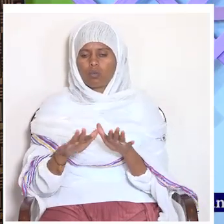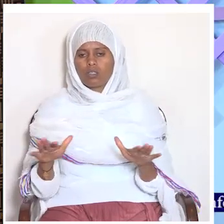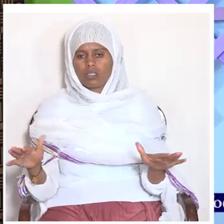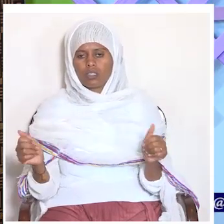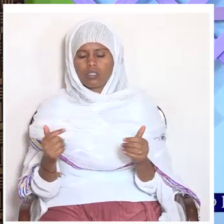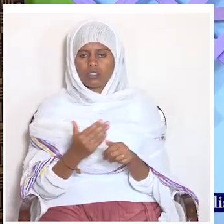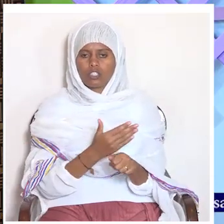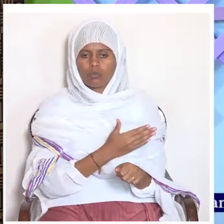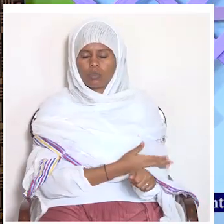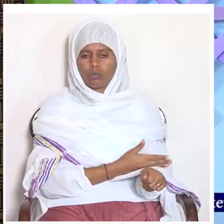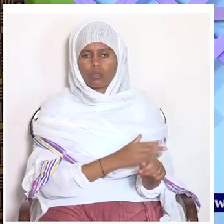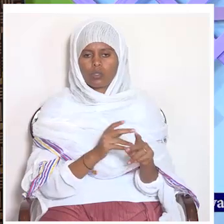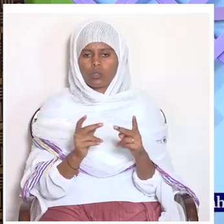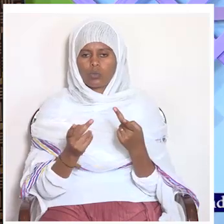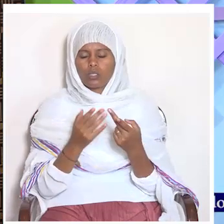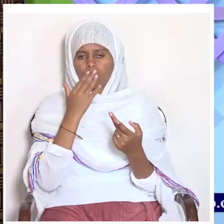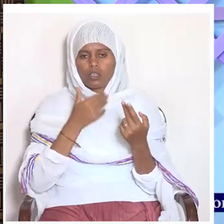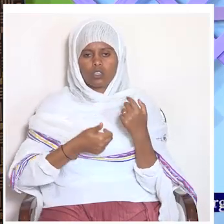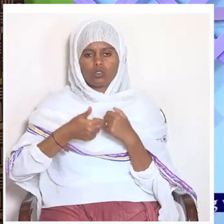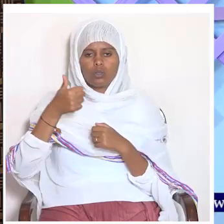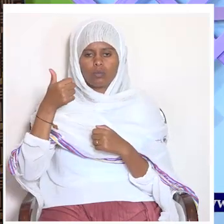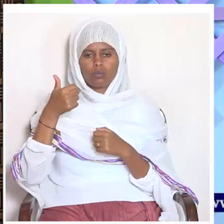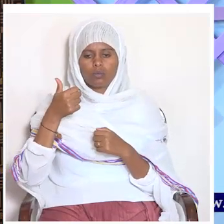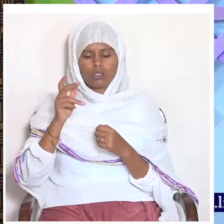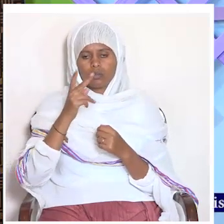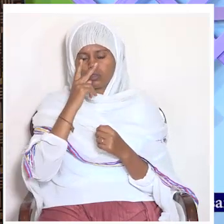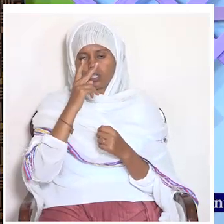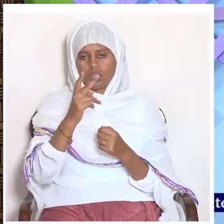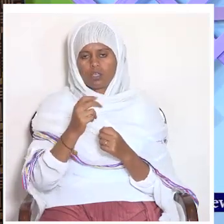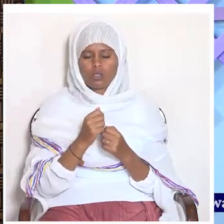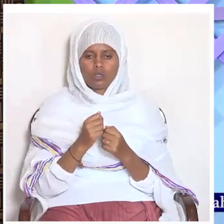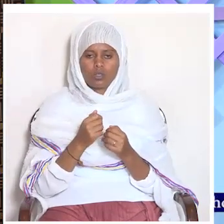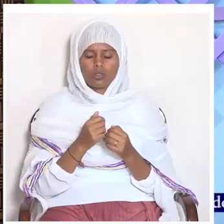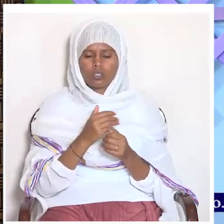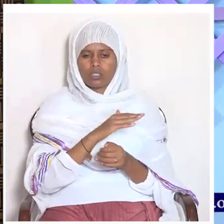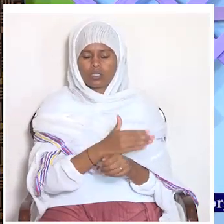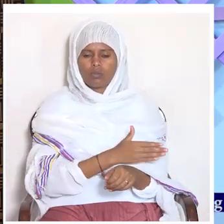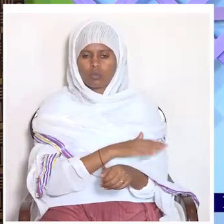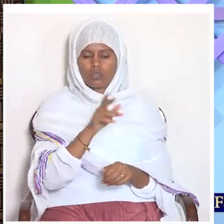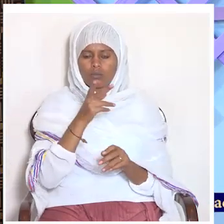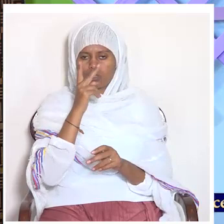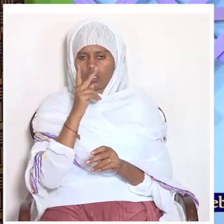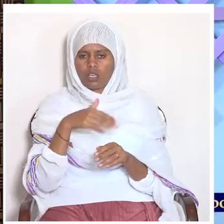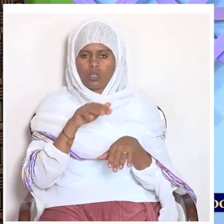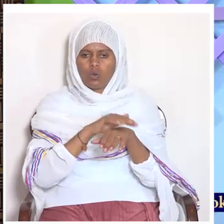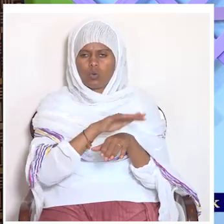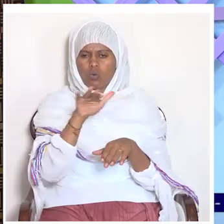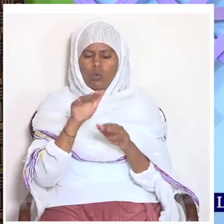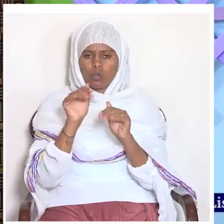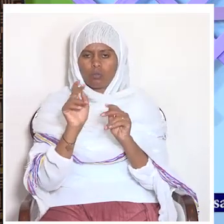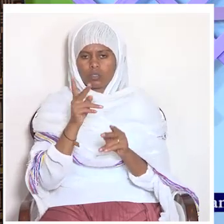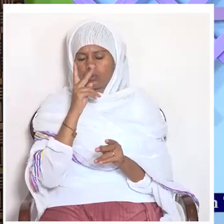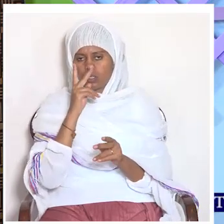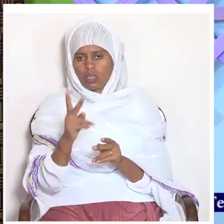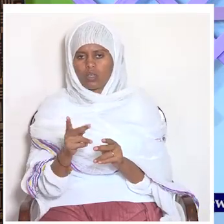ካልእ ቦታታት ቀዲሞም ወይ ድማ በሊፆም ከም ዝረኣዩ ቅድሚ ኩሉ ከም ዝረኣዩ ልዕሊ